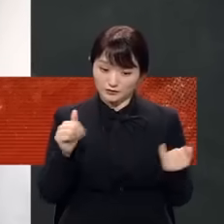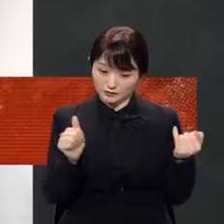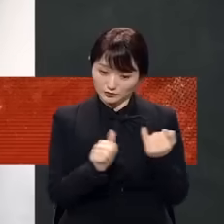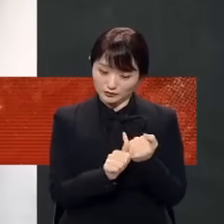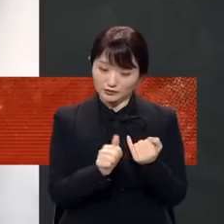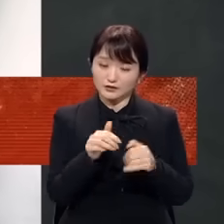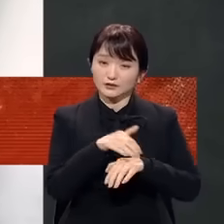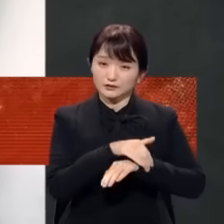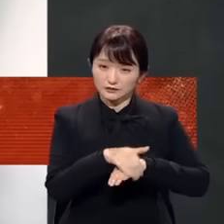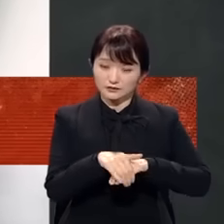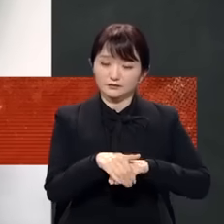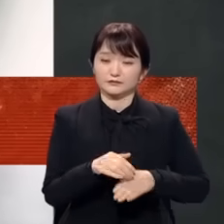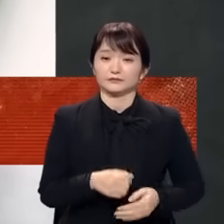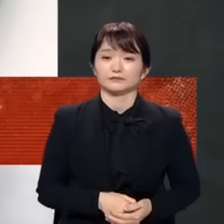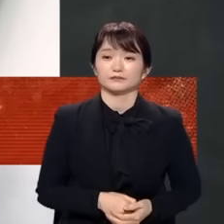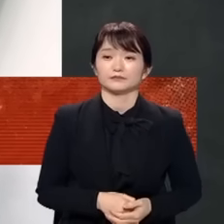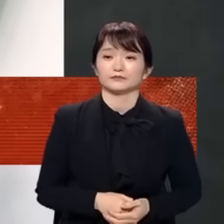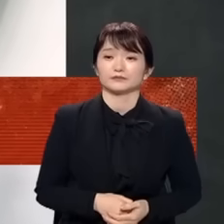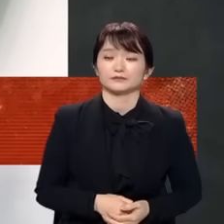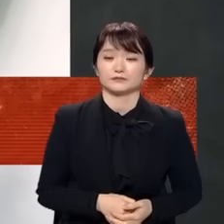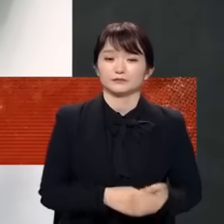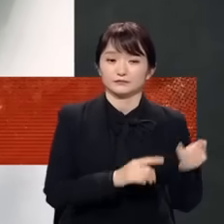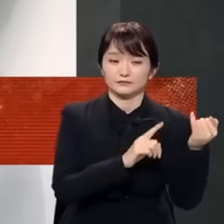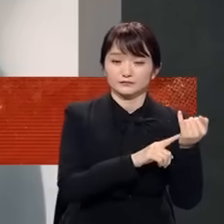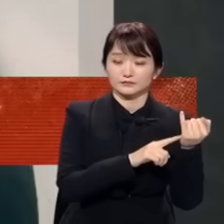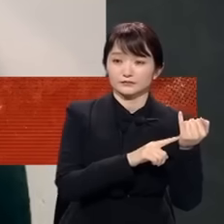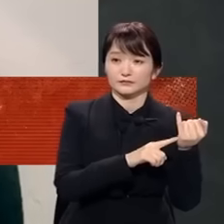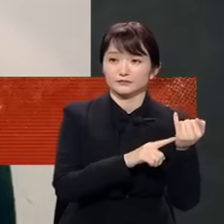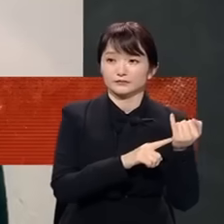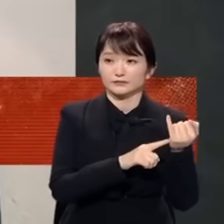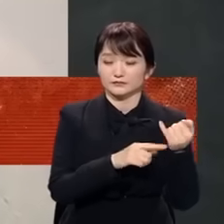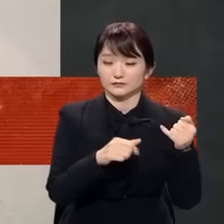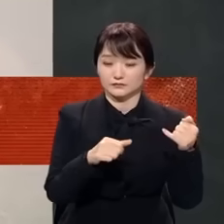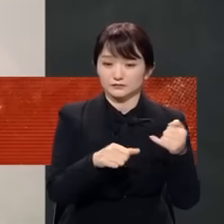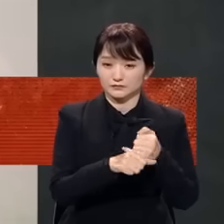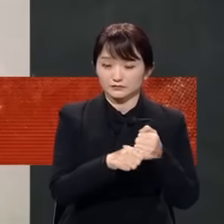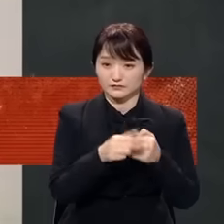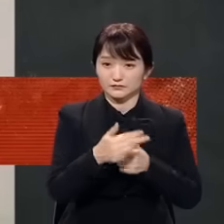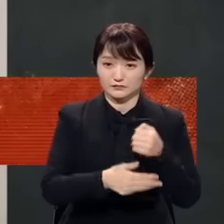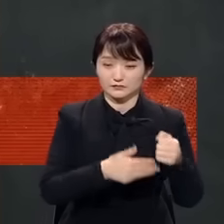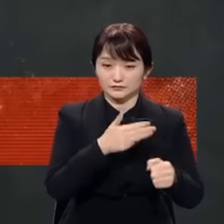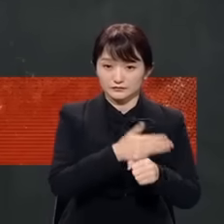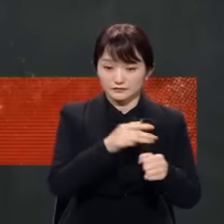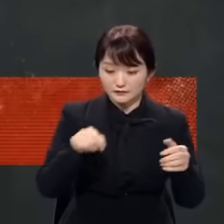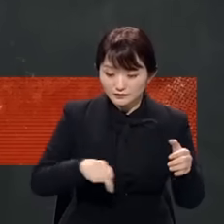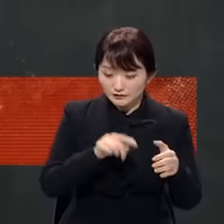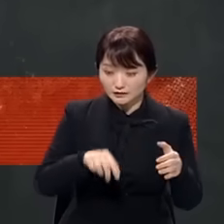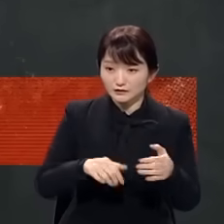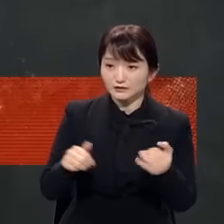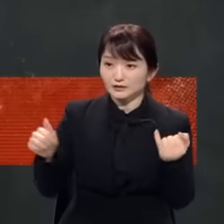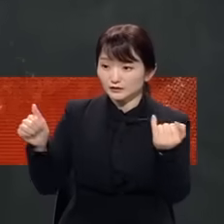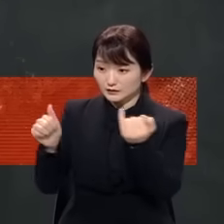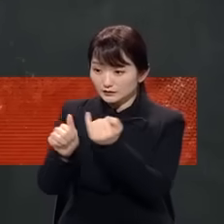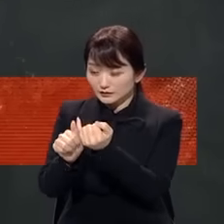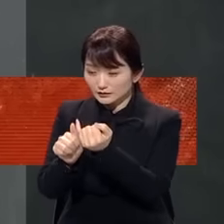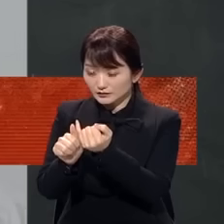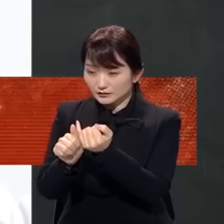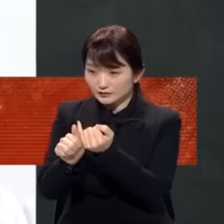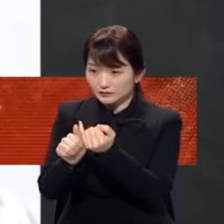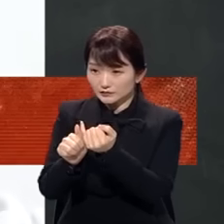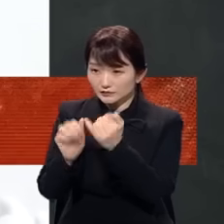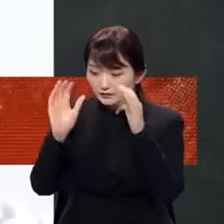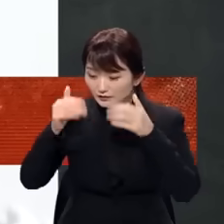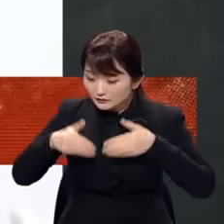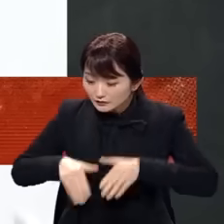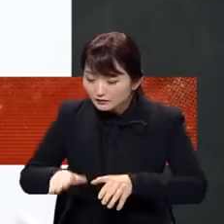설명을 했다는 겁니다. 일단 제보자는 본인이랑 사귀던 그 8년 안에 아이들을 낳은 건 맞는데 도대체 언제 결혼을 한 건지 그 시기도 정확하지